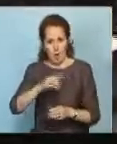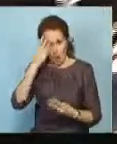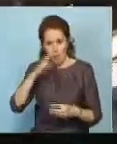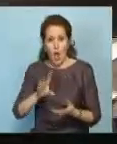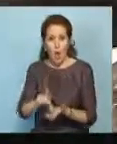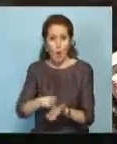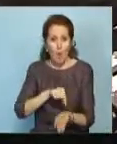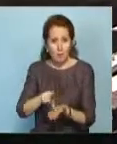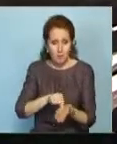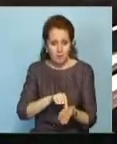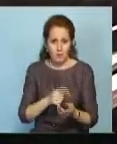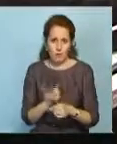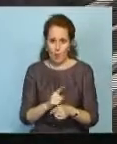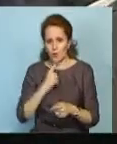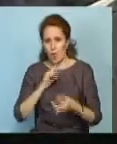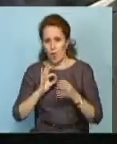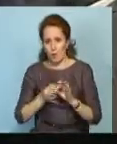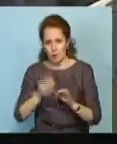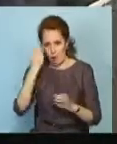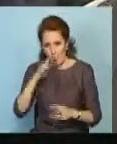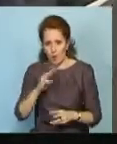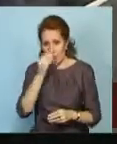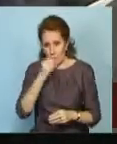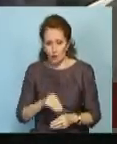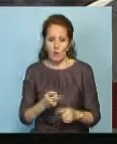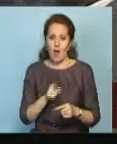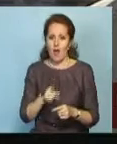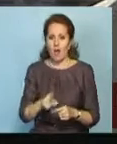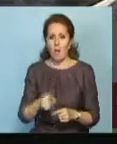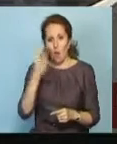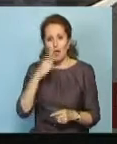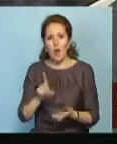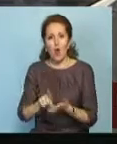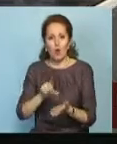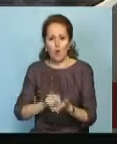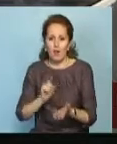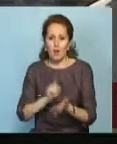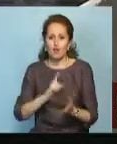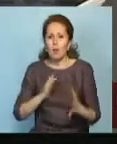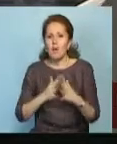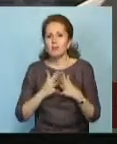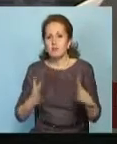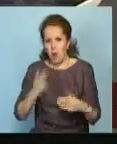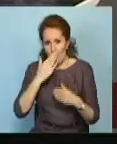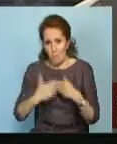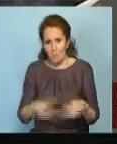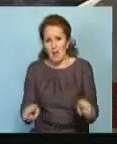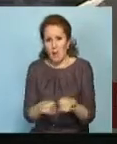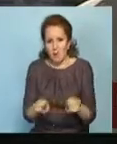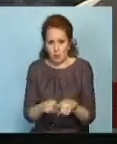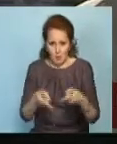сложные модели в плане изготовления и качества – это, конечно же, модели копии. Они должны максимально быть приближены к настоящим моделям.